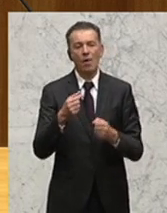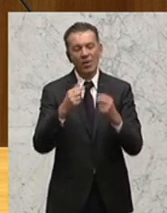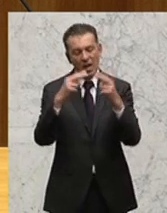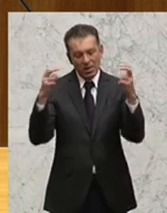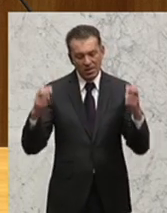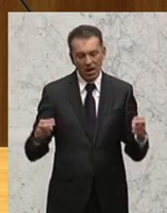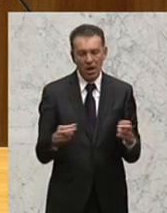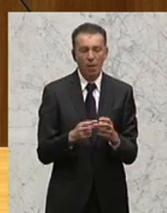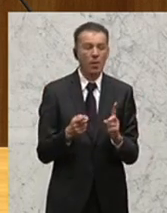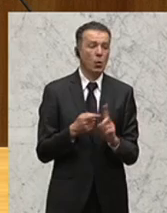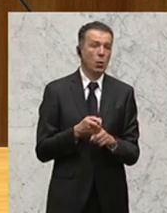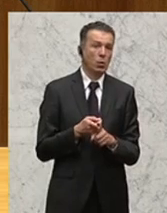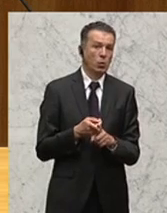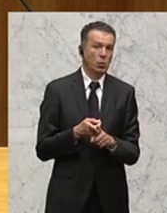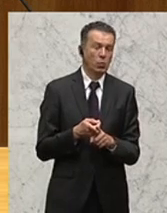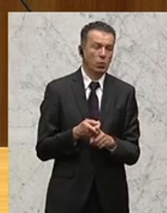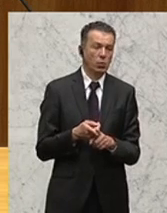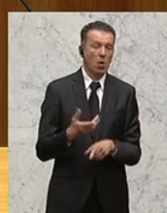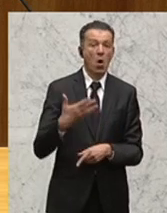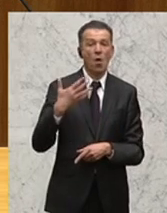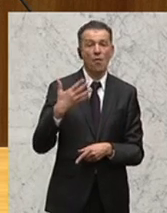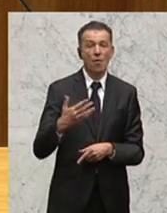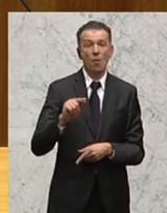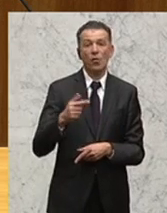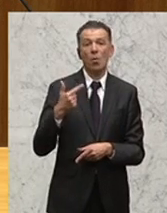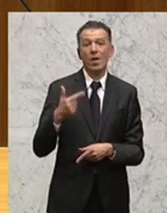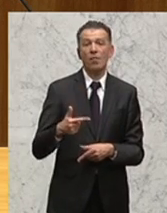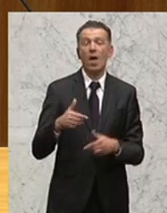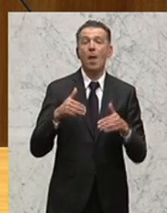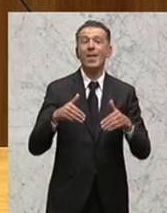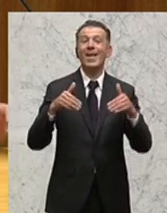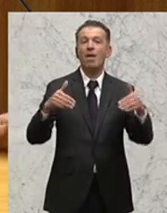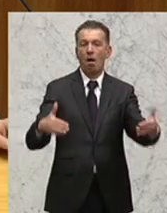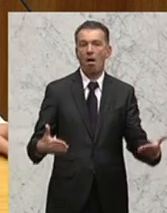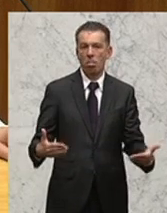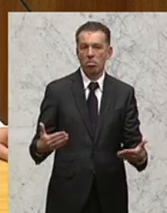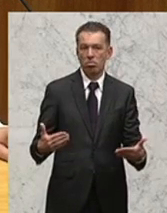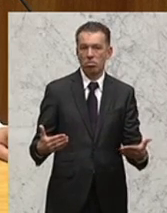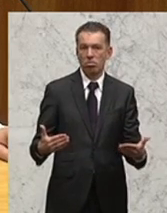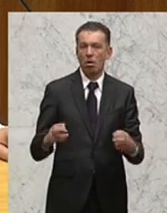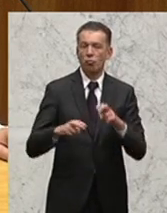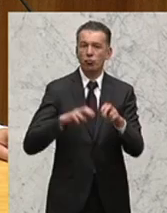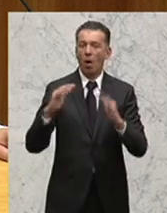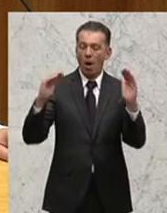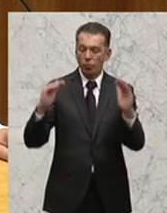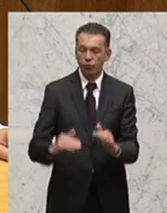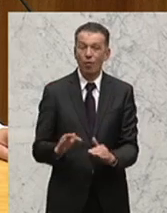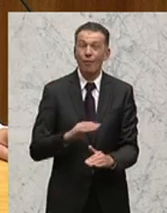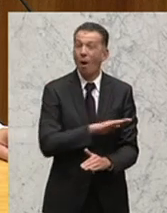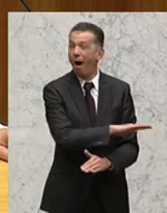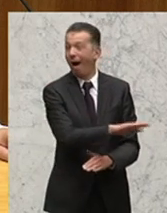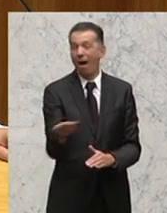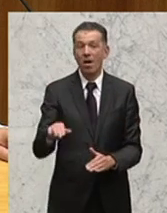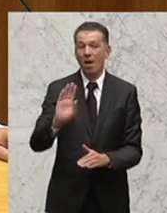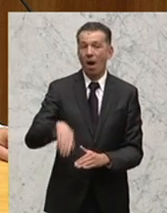Finanzrahmen und einer mit 5,2 Milliarden großen Entlastung für alle Steuerzahlerinnen und Steuerzahler